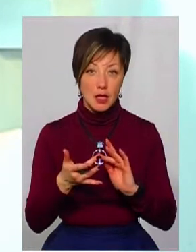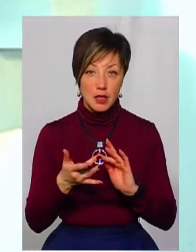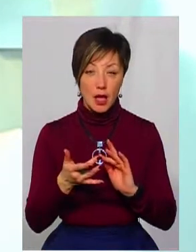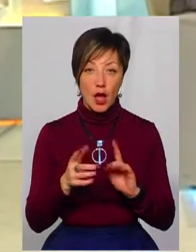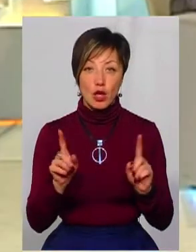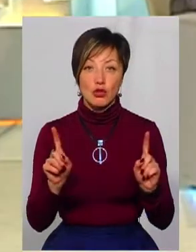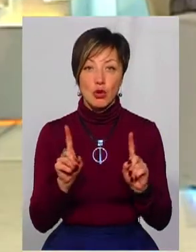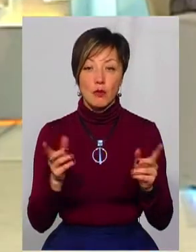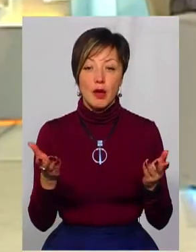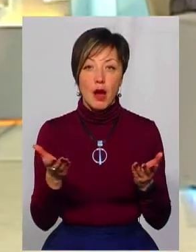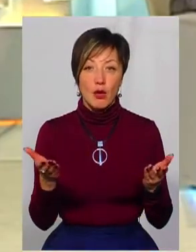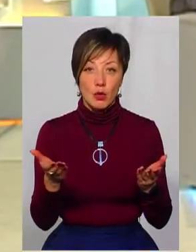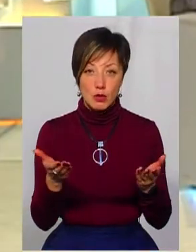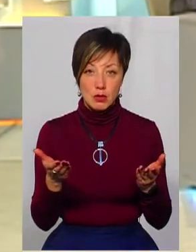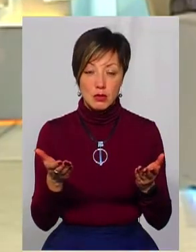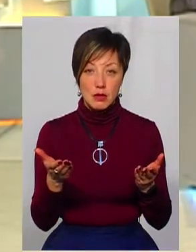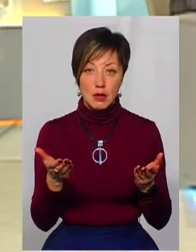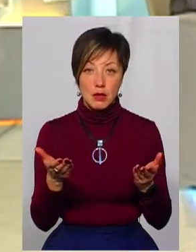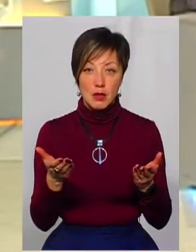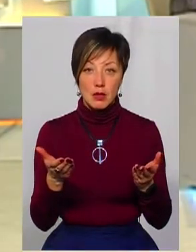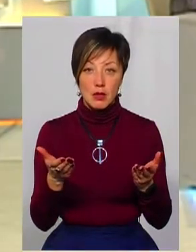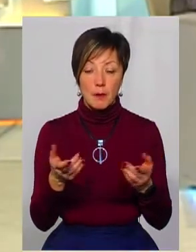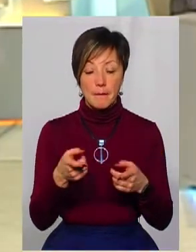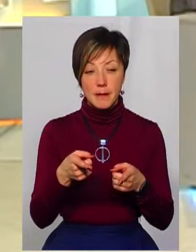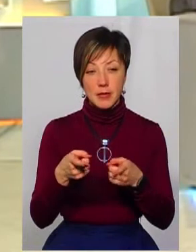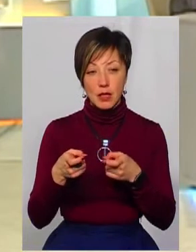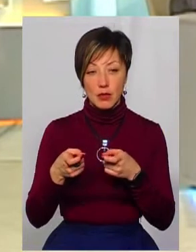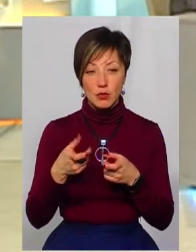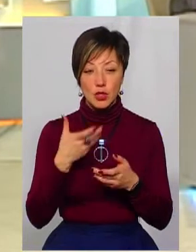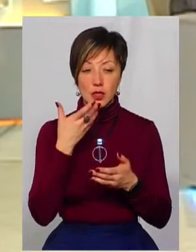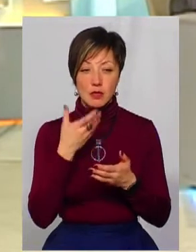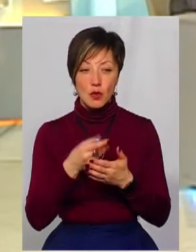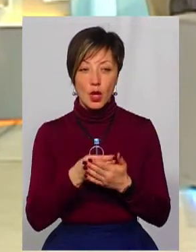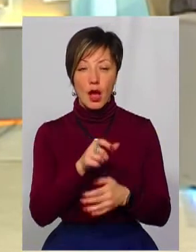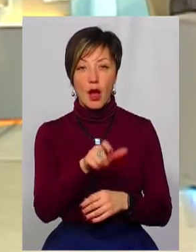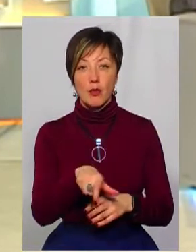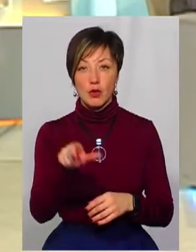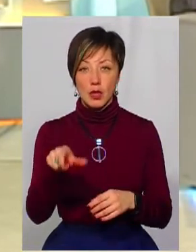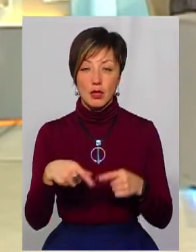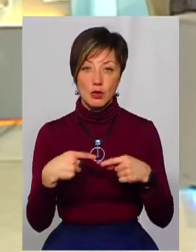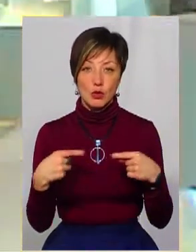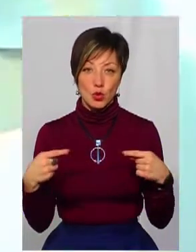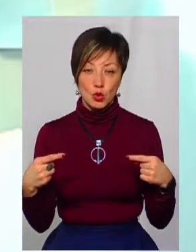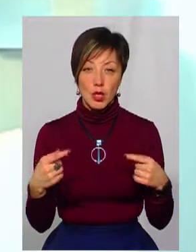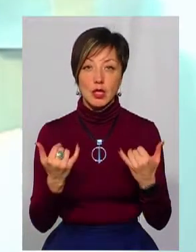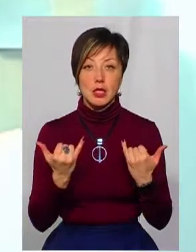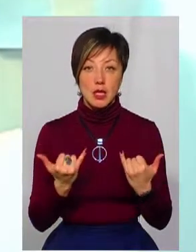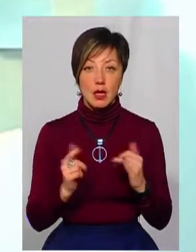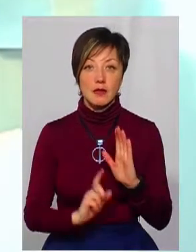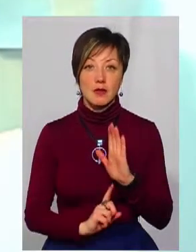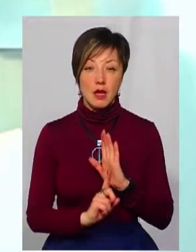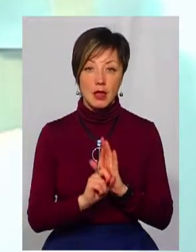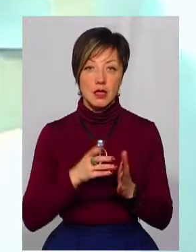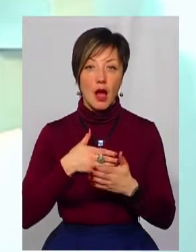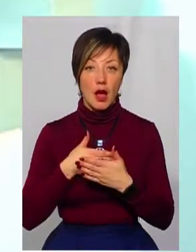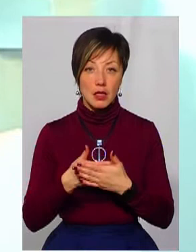Ну, щоб якось там якимось чином привлікти своїх цих абонентів і проче. Ну, зараз взялися